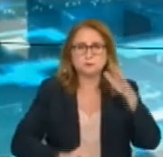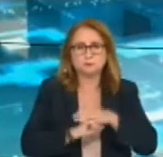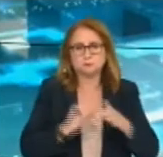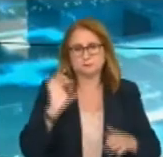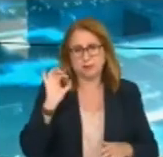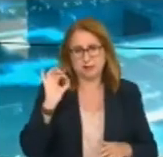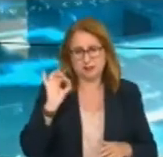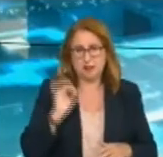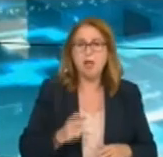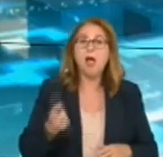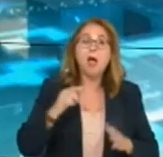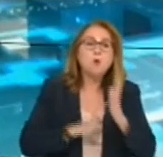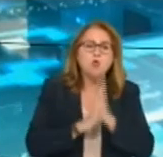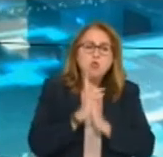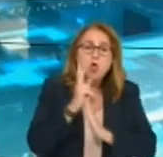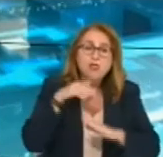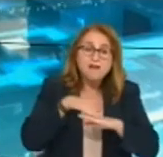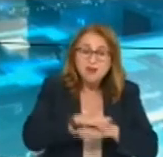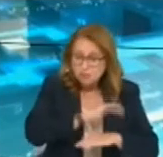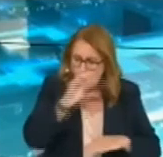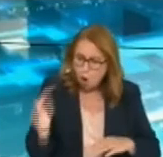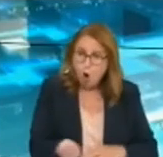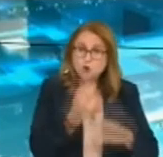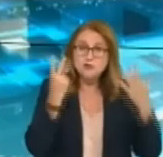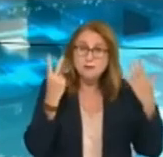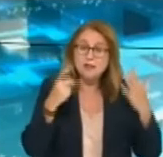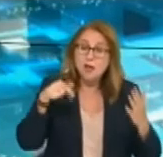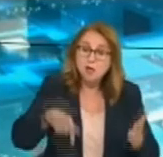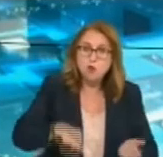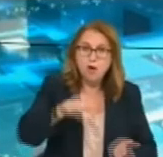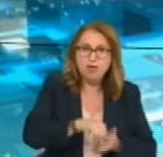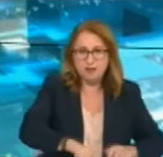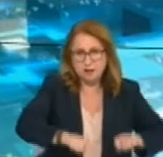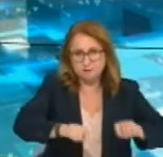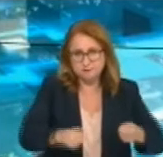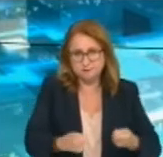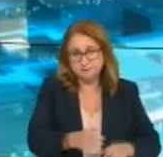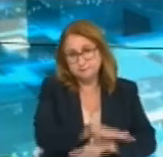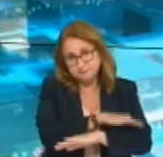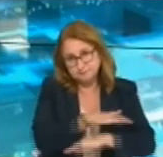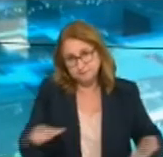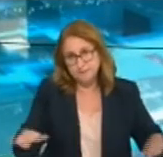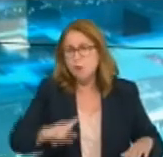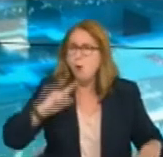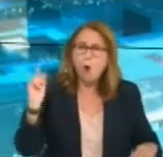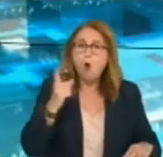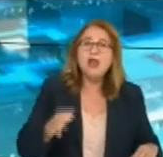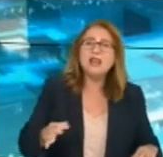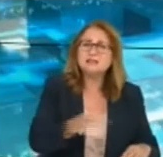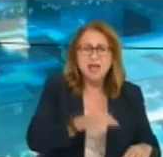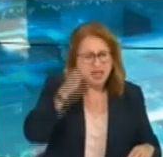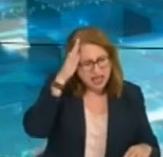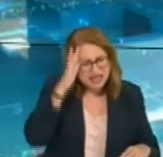μεσάνυχτα έως τις 7 το πρωί και στην περιφέρεια Αττικής, συμπεριλαμβανομένων όλων των νησιών του Αργοσαρονικού και στα